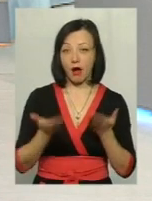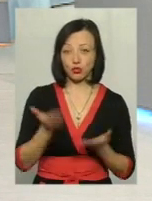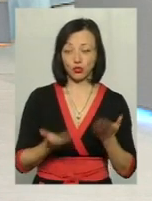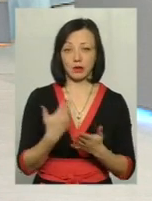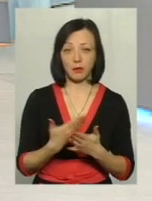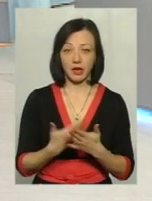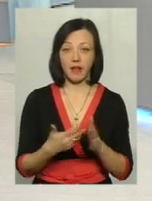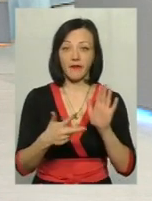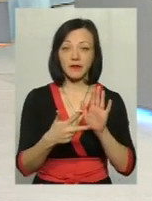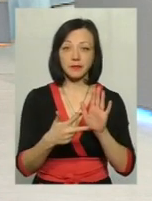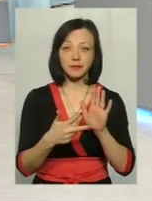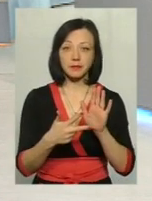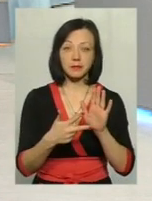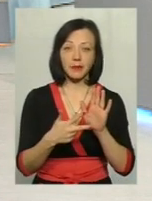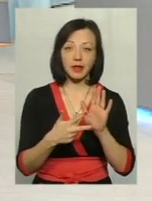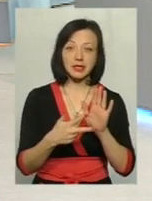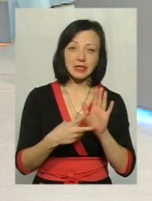от